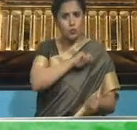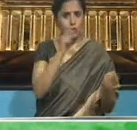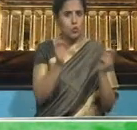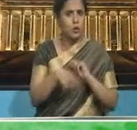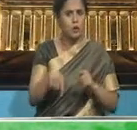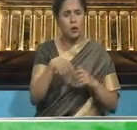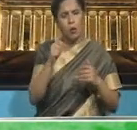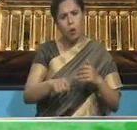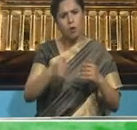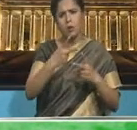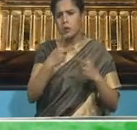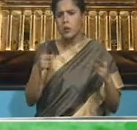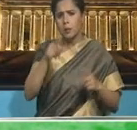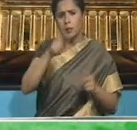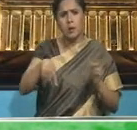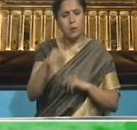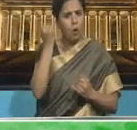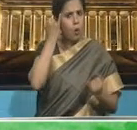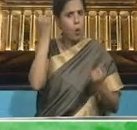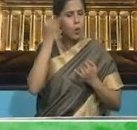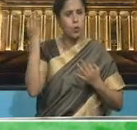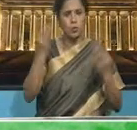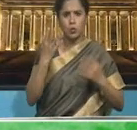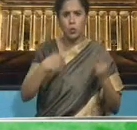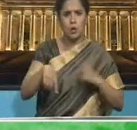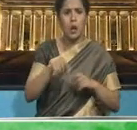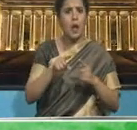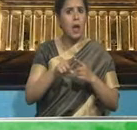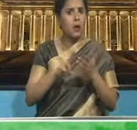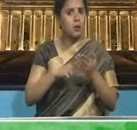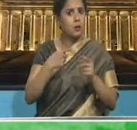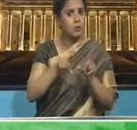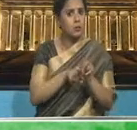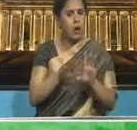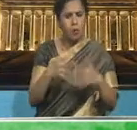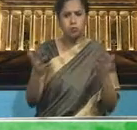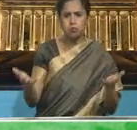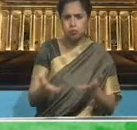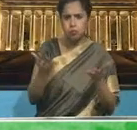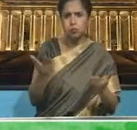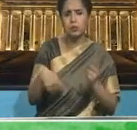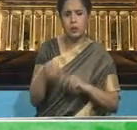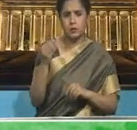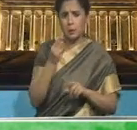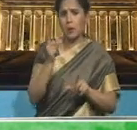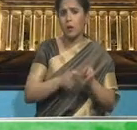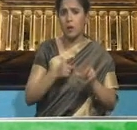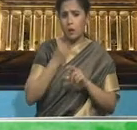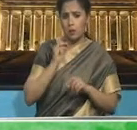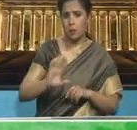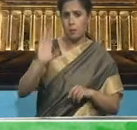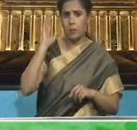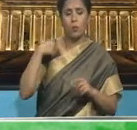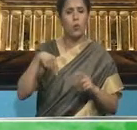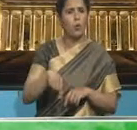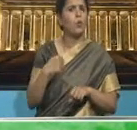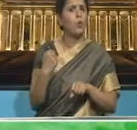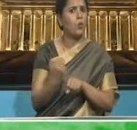और लोगों की रचनात्मक ऊर्जा को उजागर करने के लिए हाल के वर्षों में किए